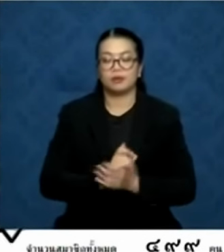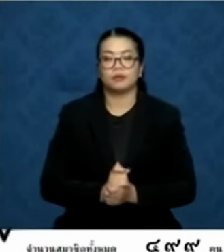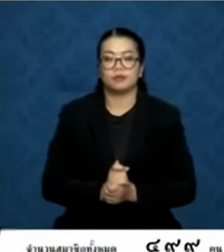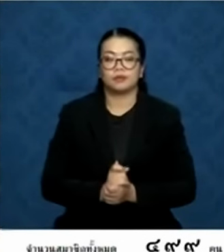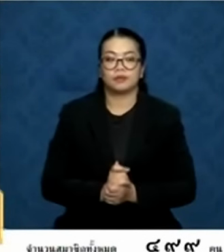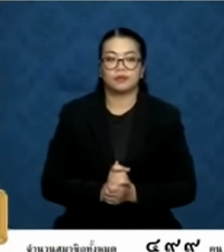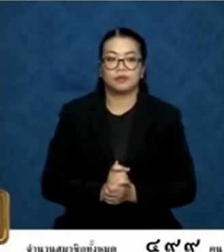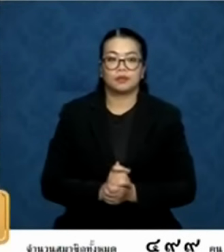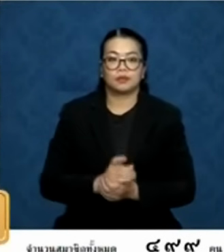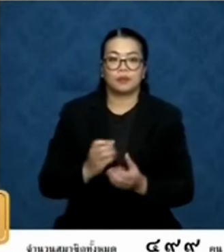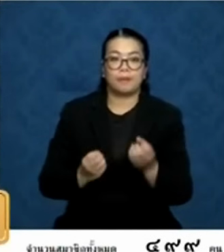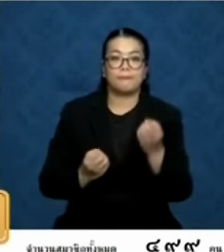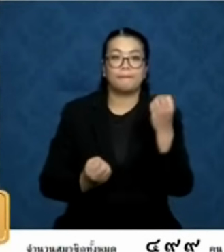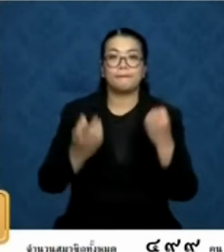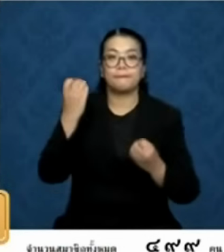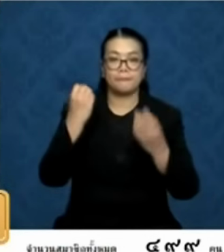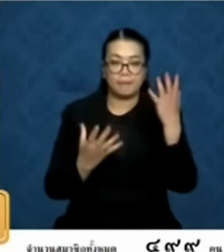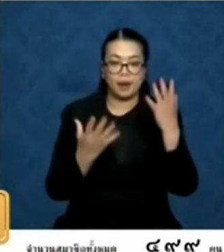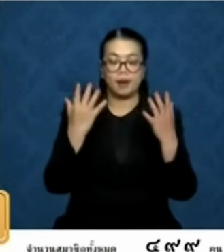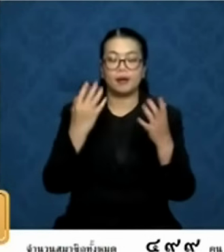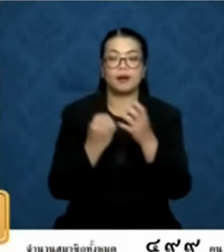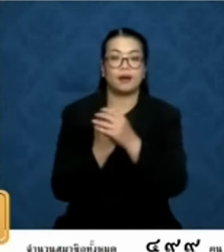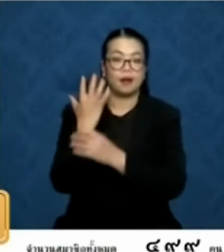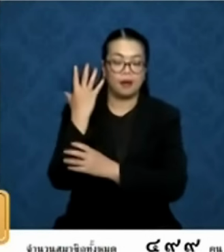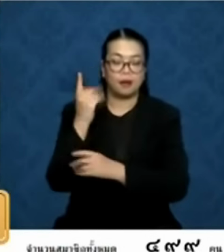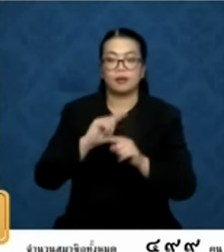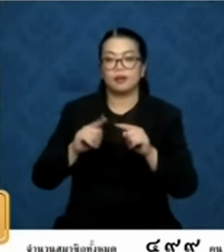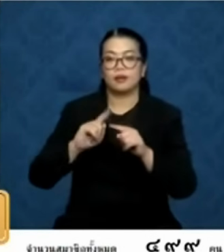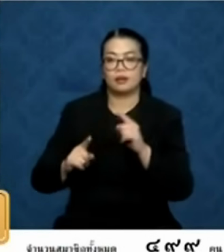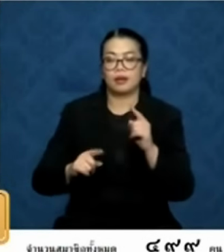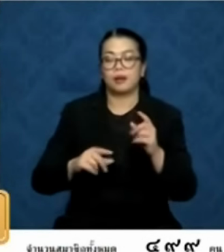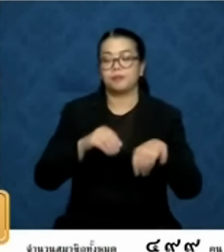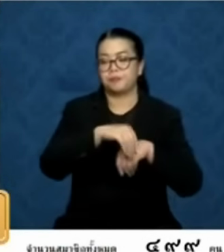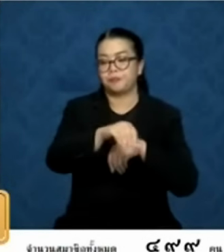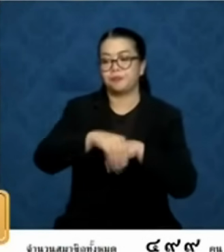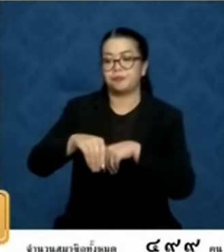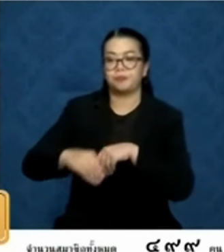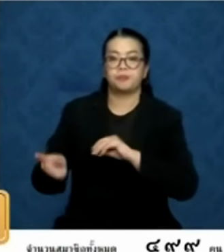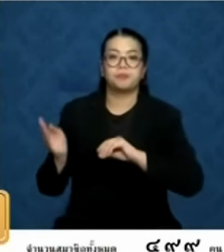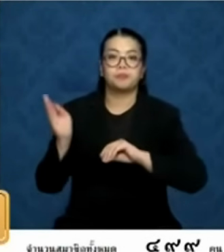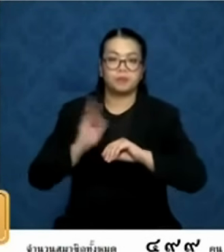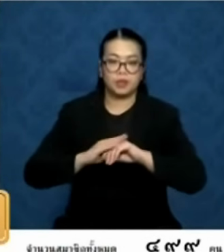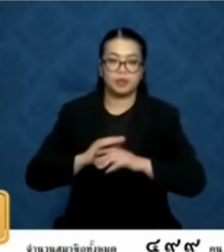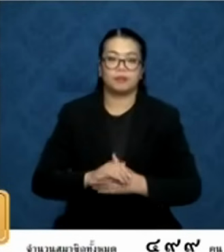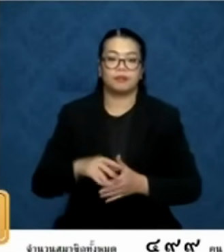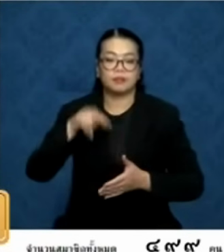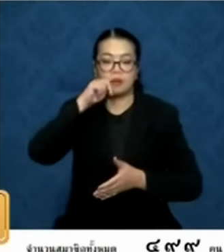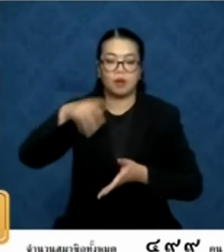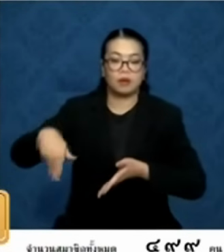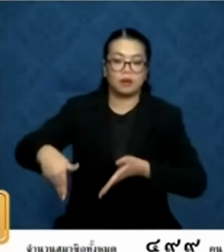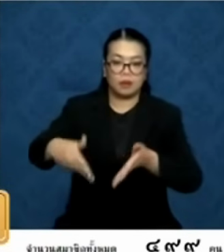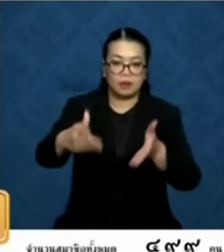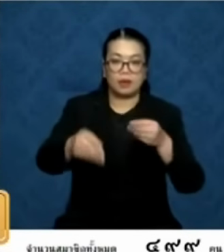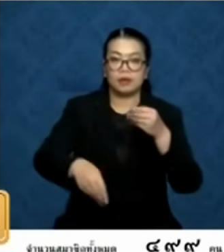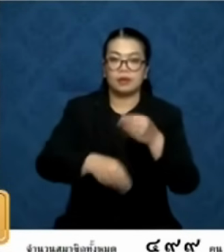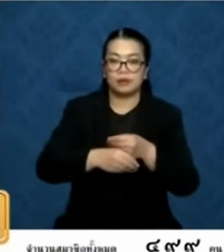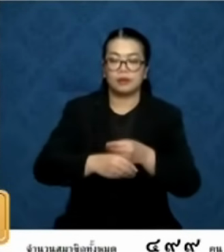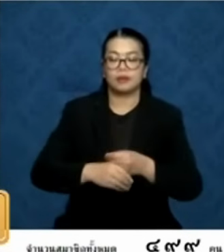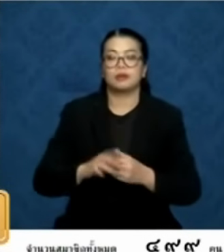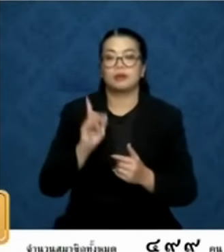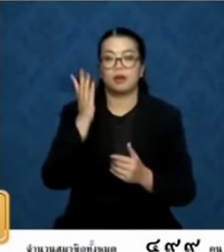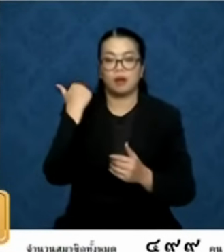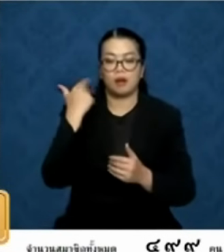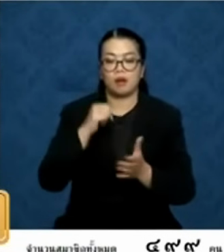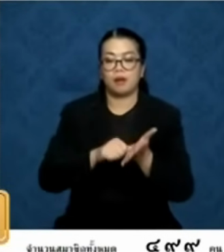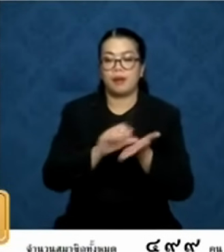37,194 ไร่และปลูกป่าพื้นที่ 7,450 ไร่พื้นที่ชนประทานเดิมได้รับการปรับปรุง